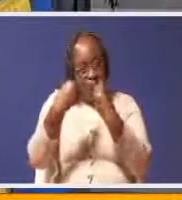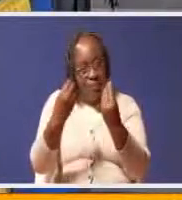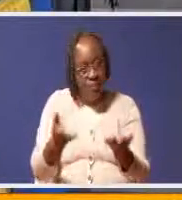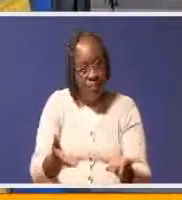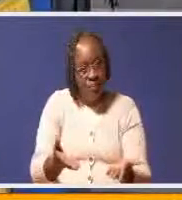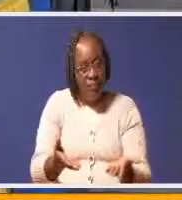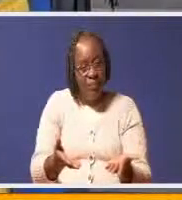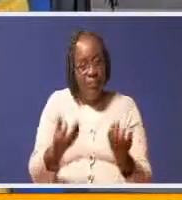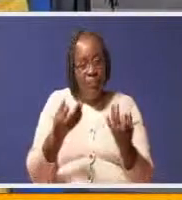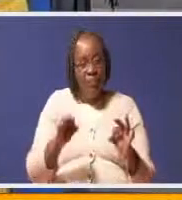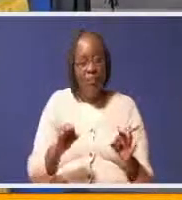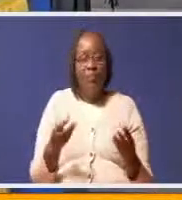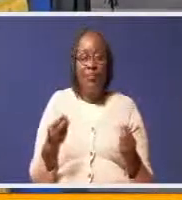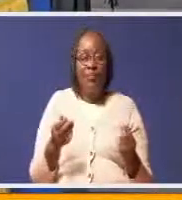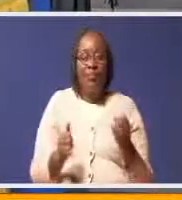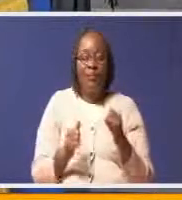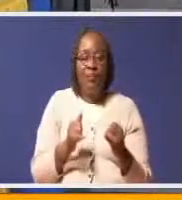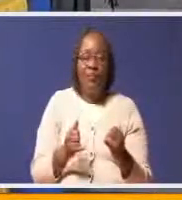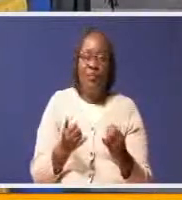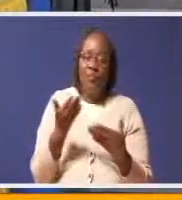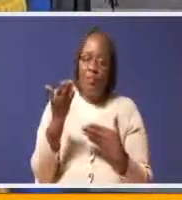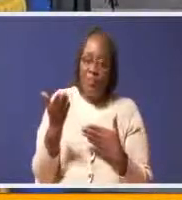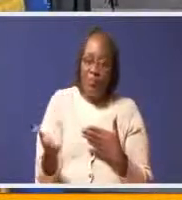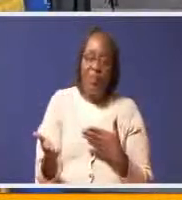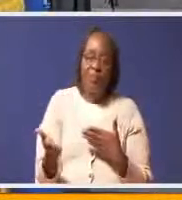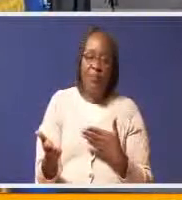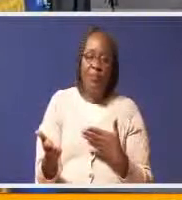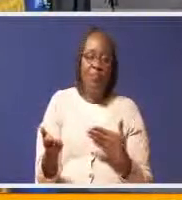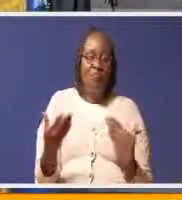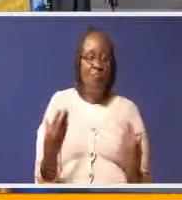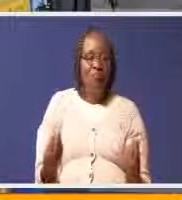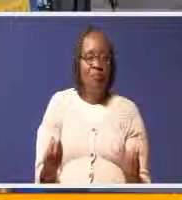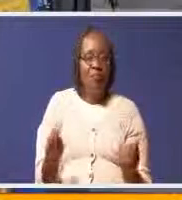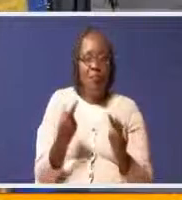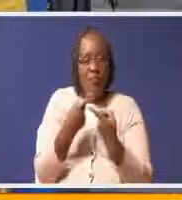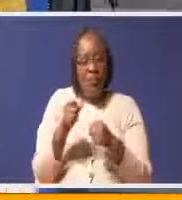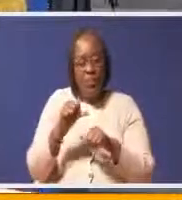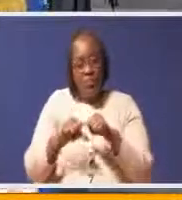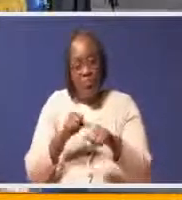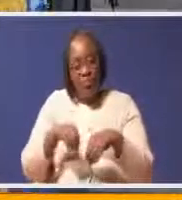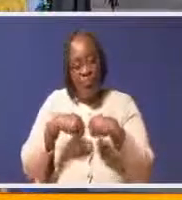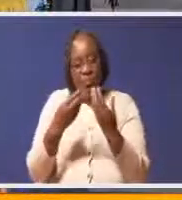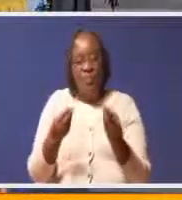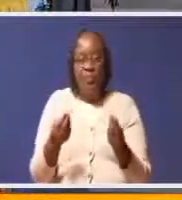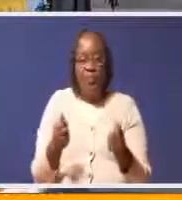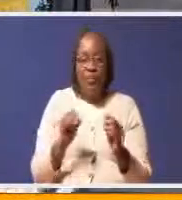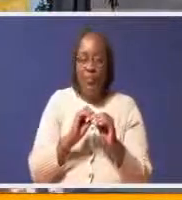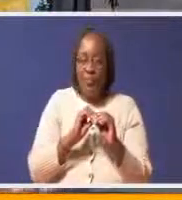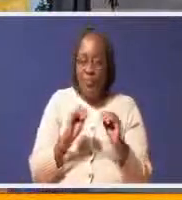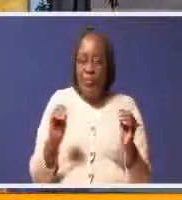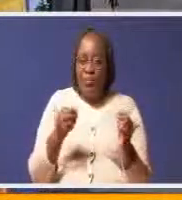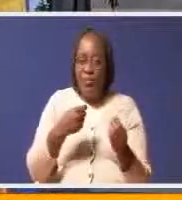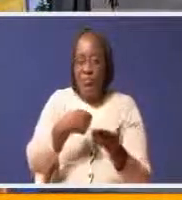ba nkere mbesha yu rune neke da ikedo ilio. Simple. Lakini mantojo ba nkere mbesha kutena